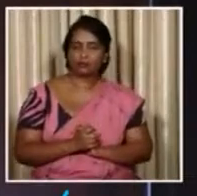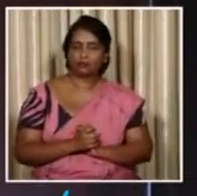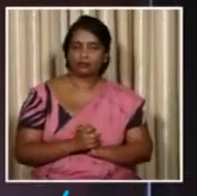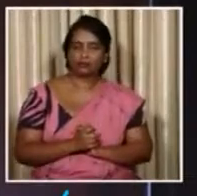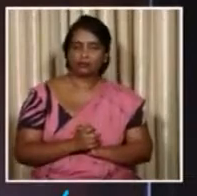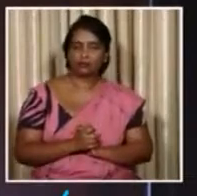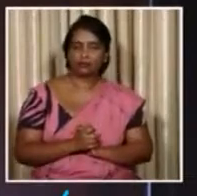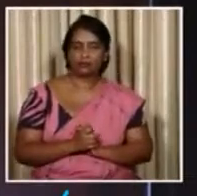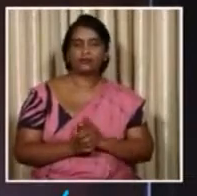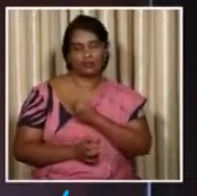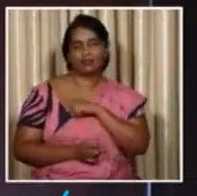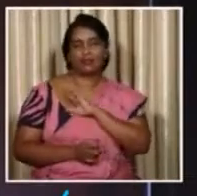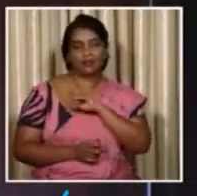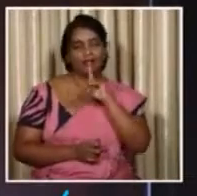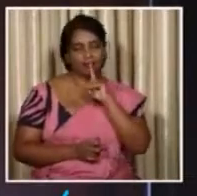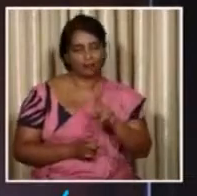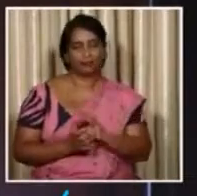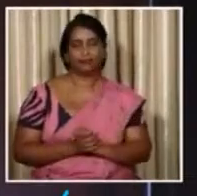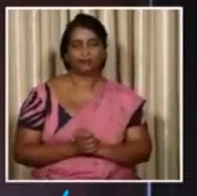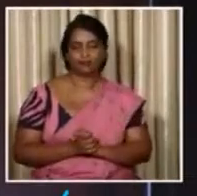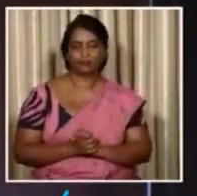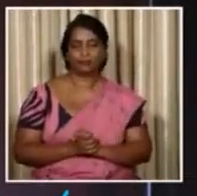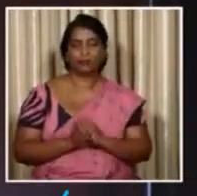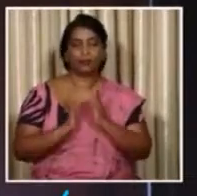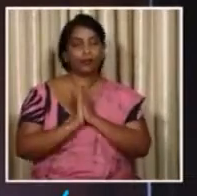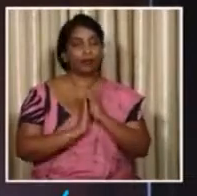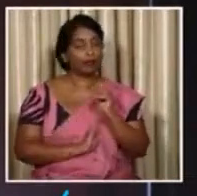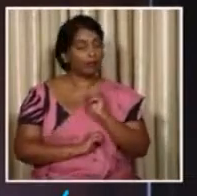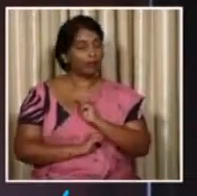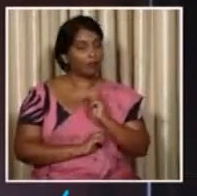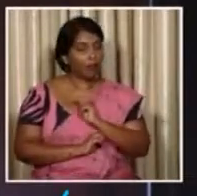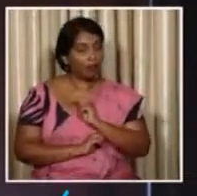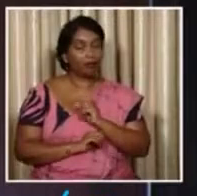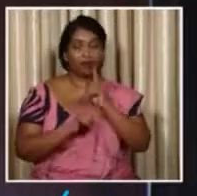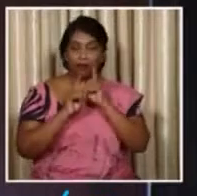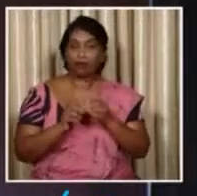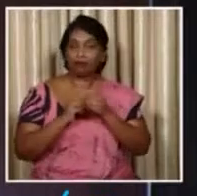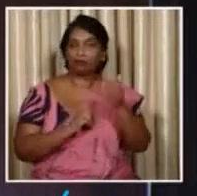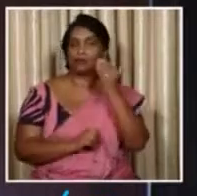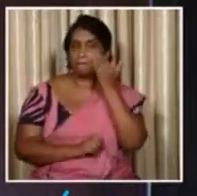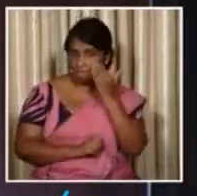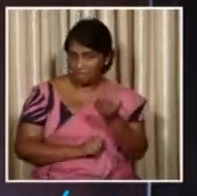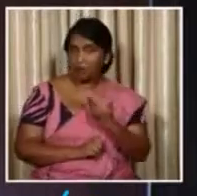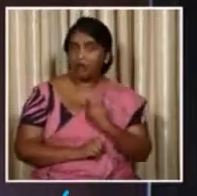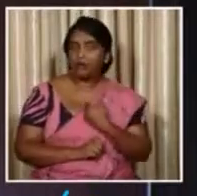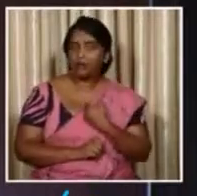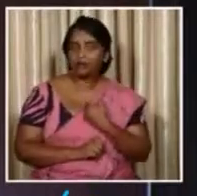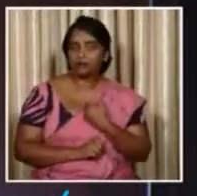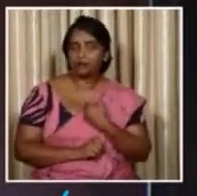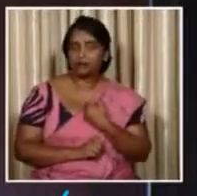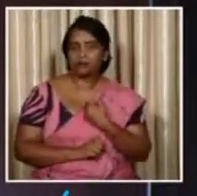උන්වහන්සේ අනේ සමාවෙන්න උන්වහන්සේ කියනවා අපි ධර්මානුකූලව ගිහිල්ලා තිබෙන බව පේනවාද කියලා අහනවා ඒ